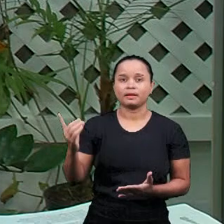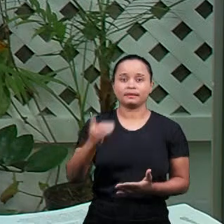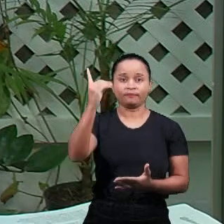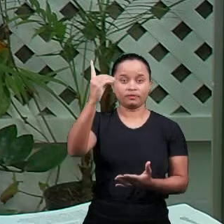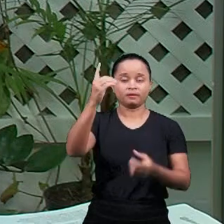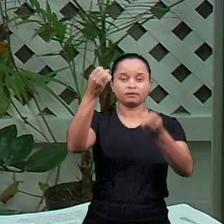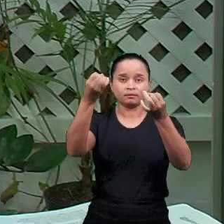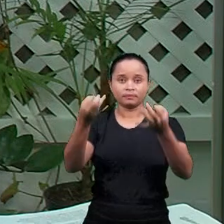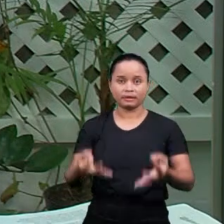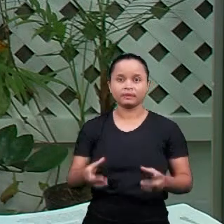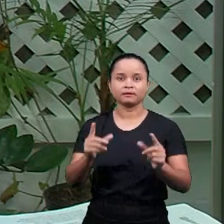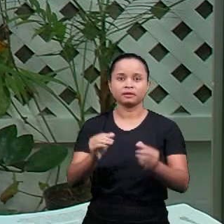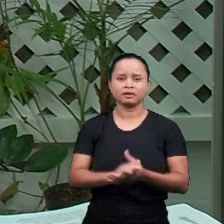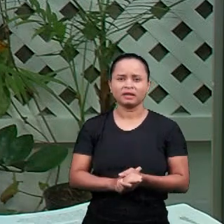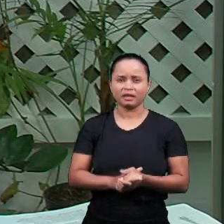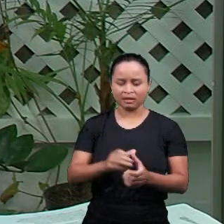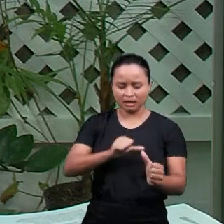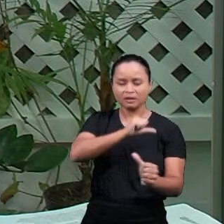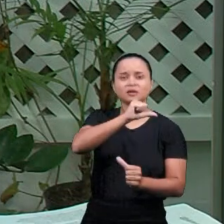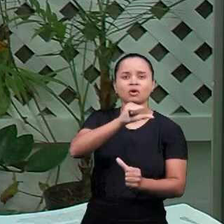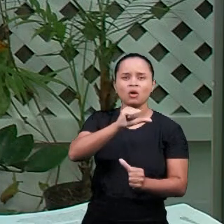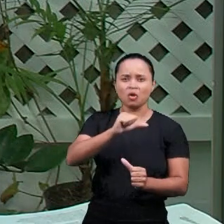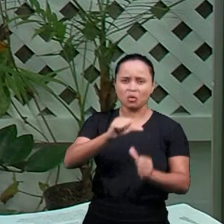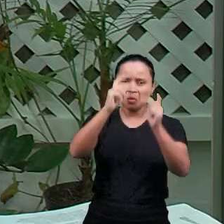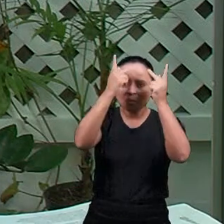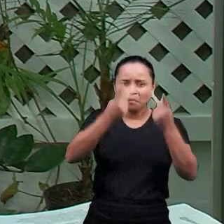pour un morceau de pain,